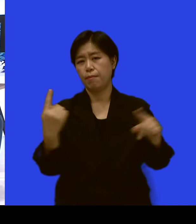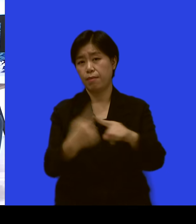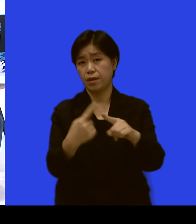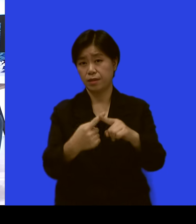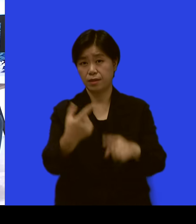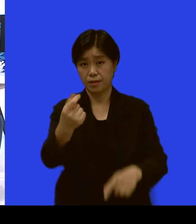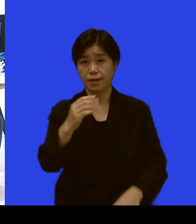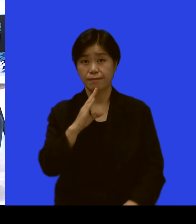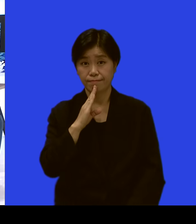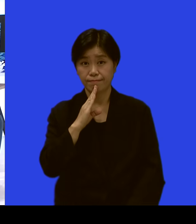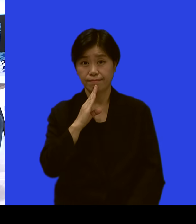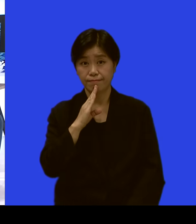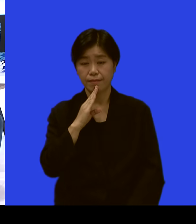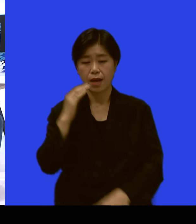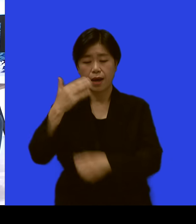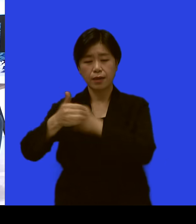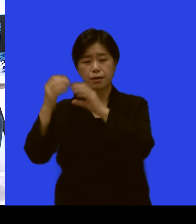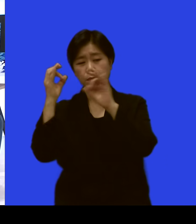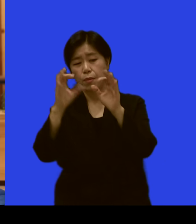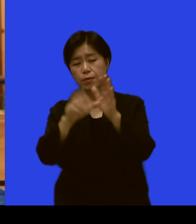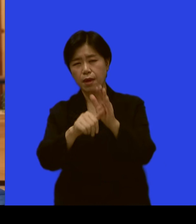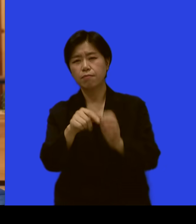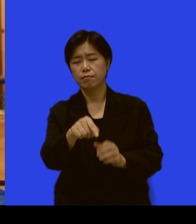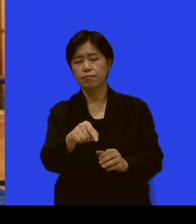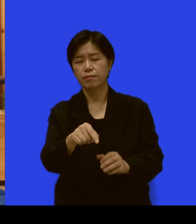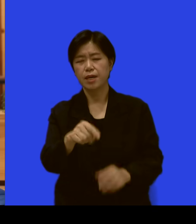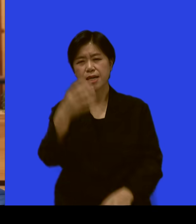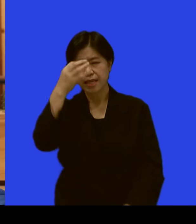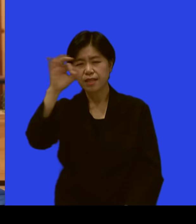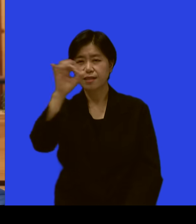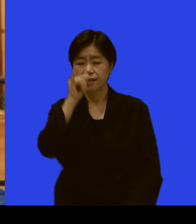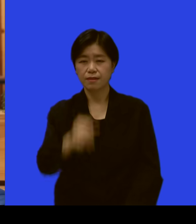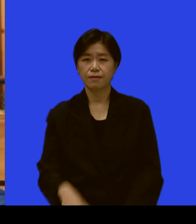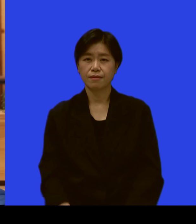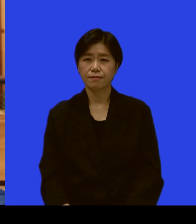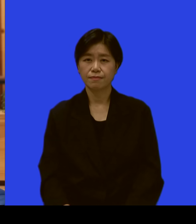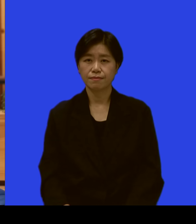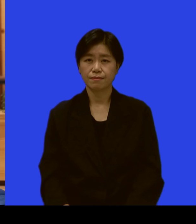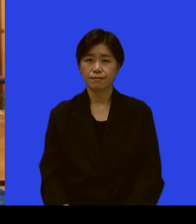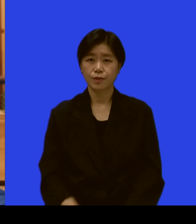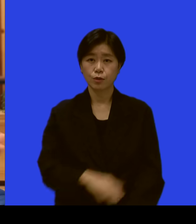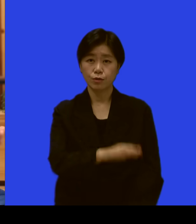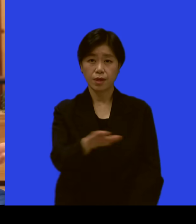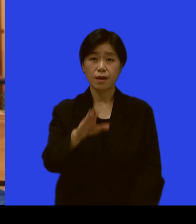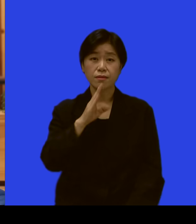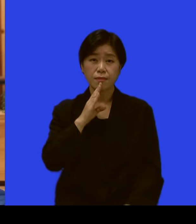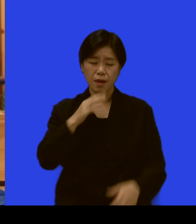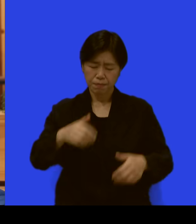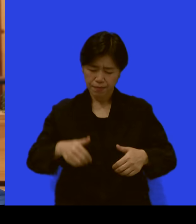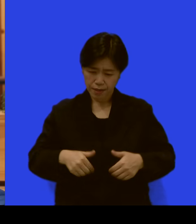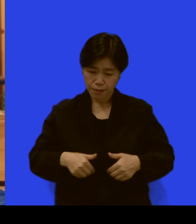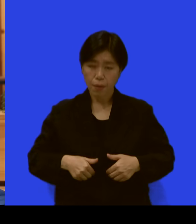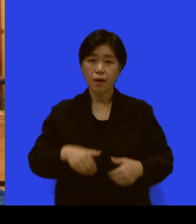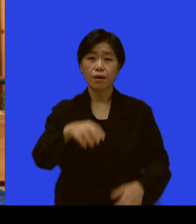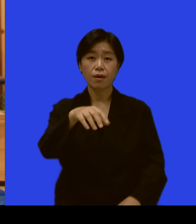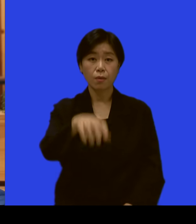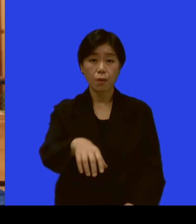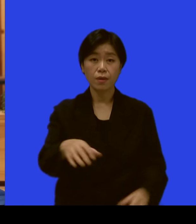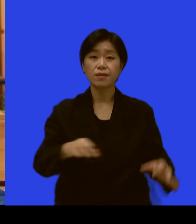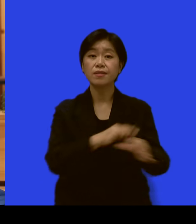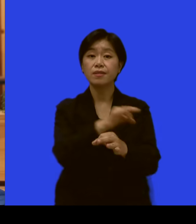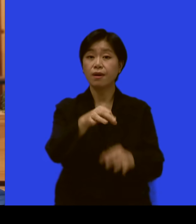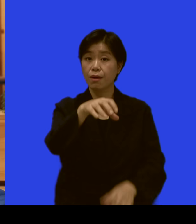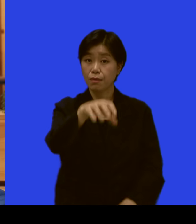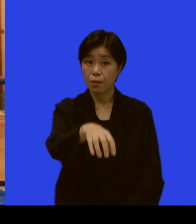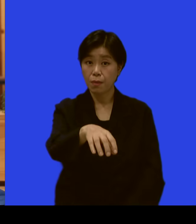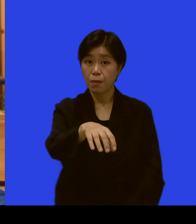하나님께서 원하는 진정한 교회 모습이 아닐까 하는 점에서 시장으로 흩어져서 우리 가장 필요한 우리 식생활이 시작되는 그 시장으로